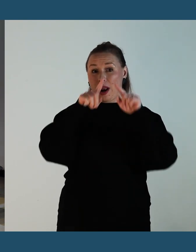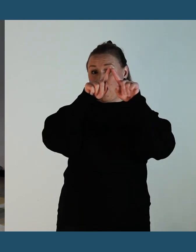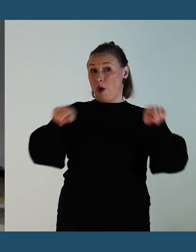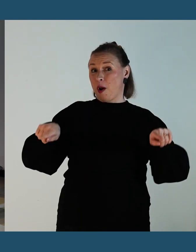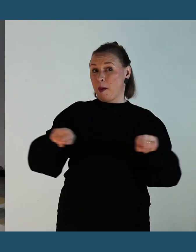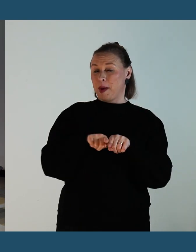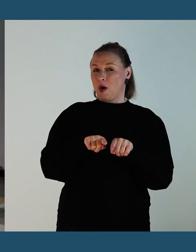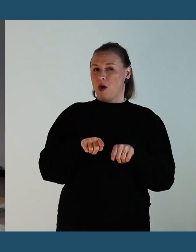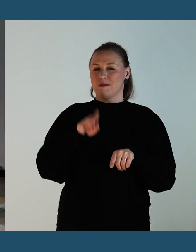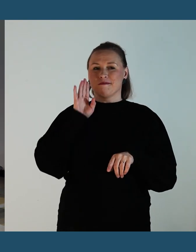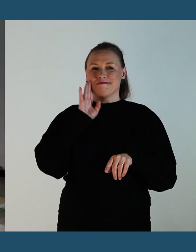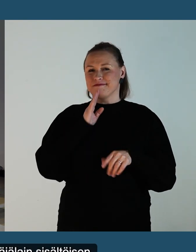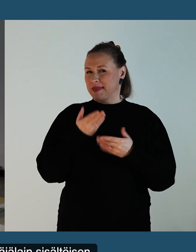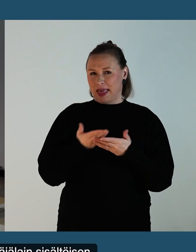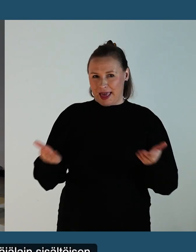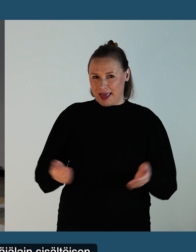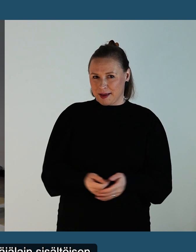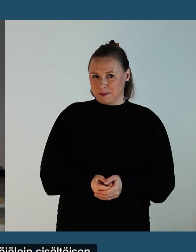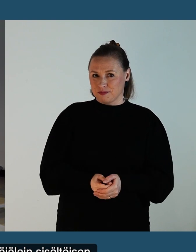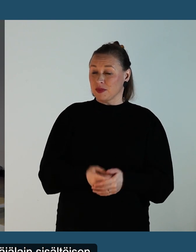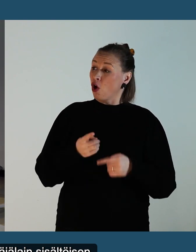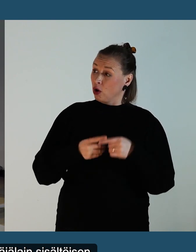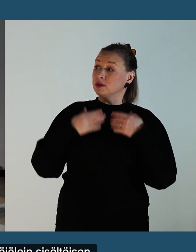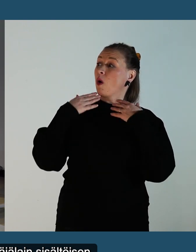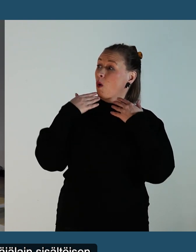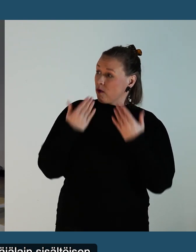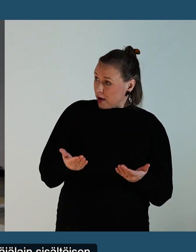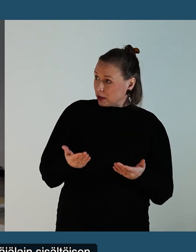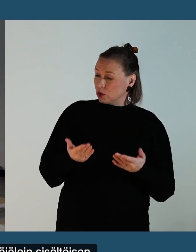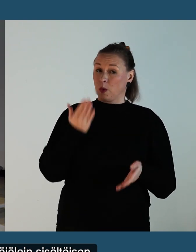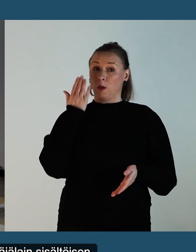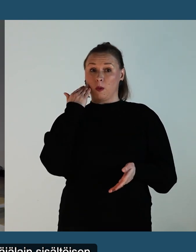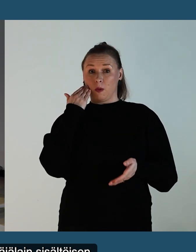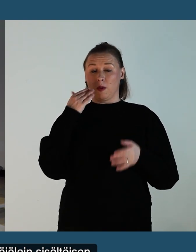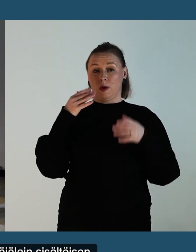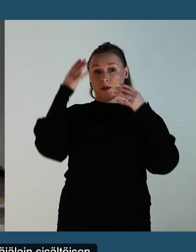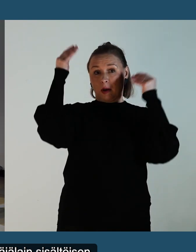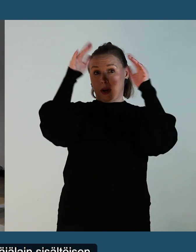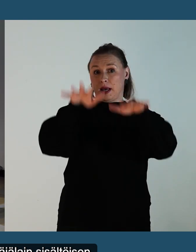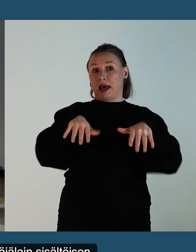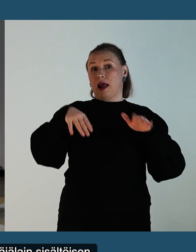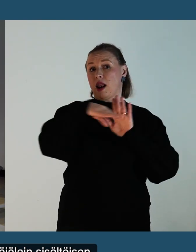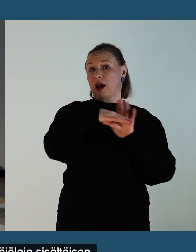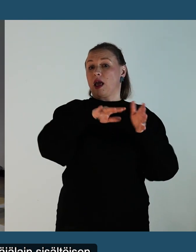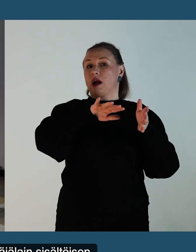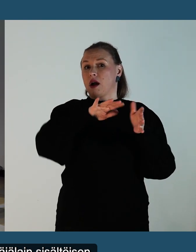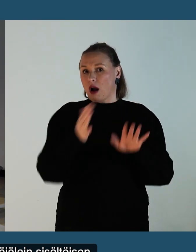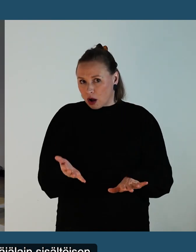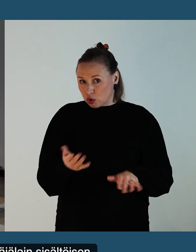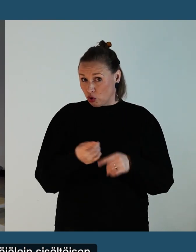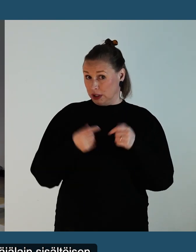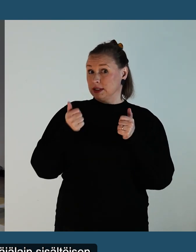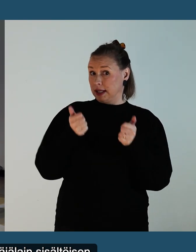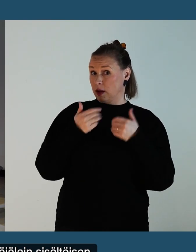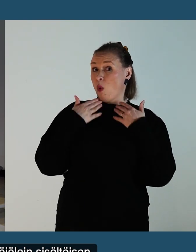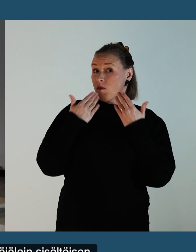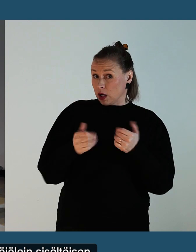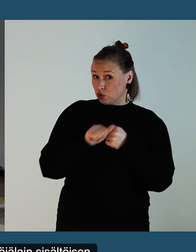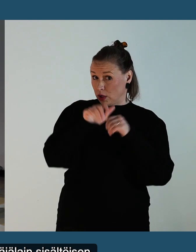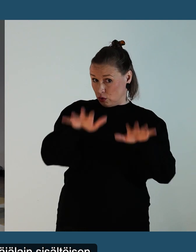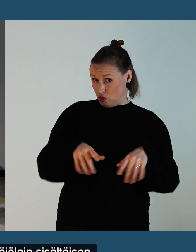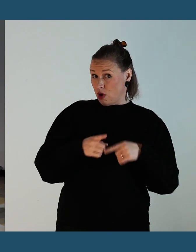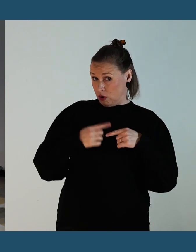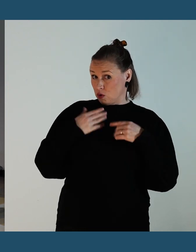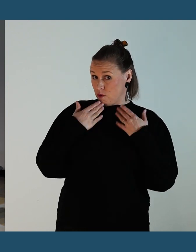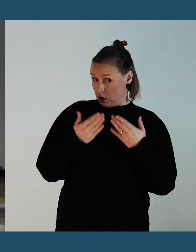kolmio tarkoittaa ei. Eli olisitteko hyväksyneet nyt kaadetun saamelaiskäräjälain sisältöisen saamelaiskäräjälain